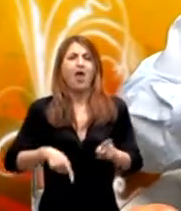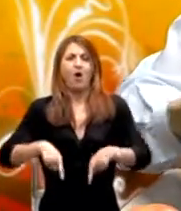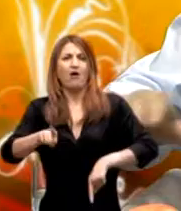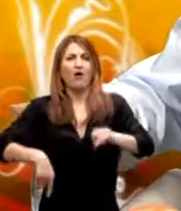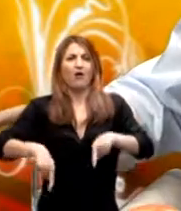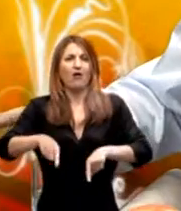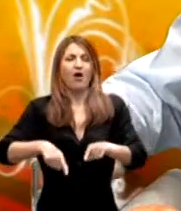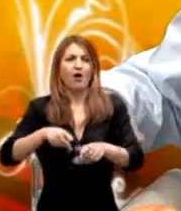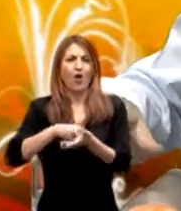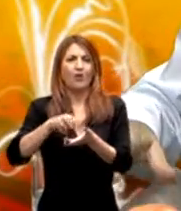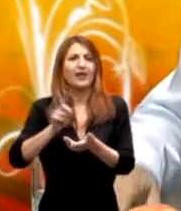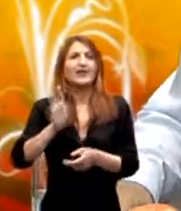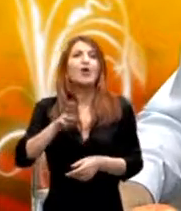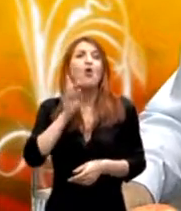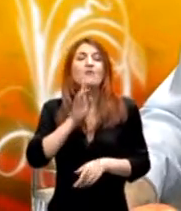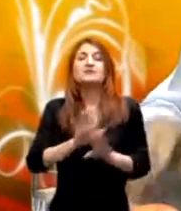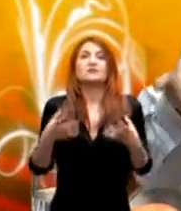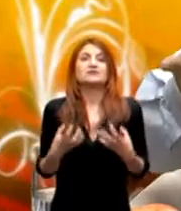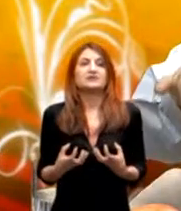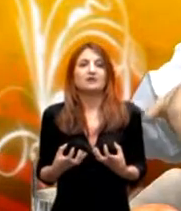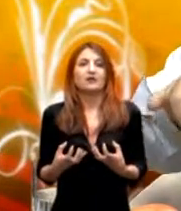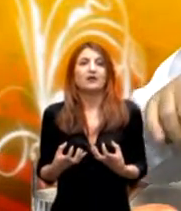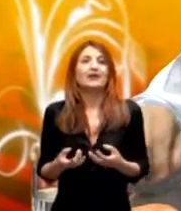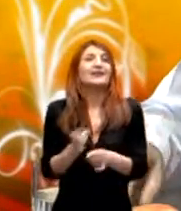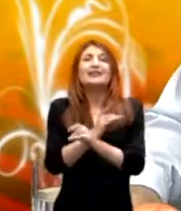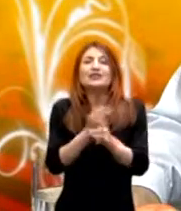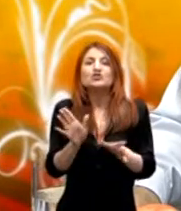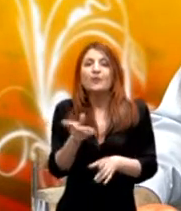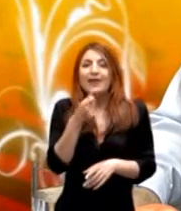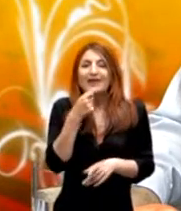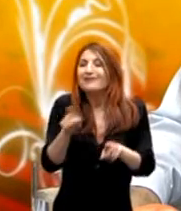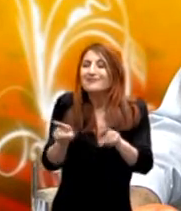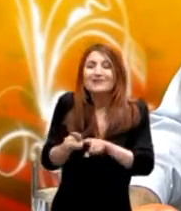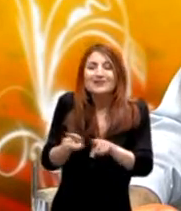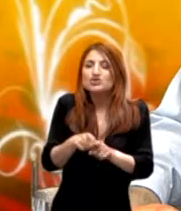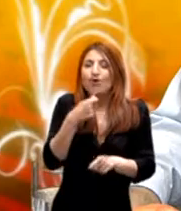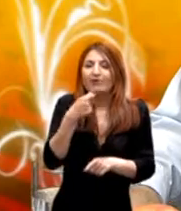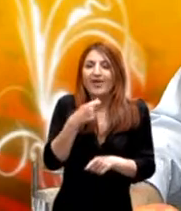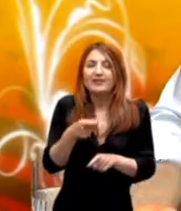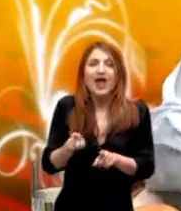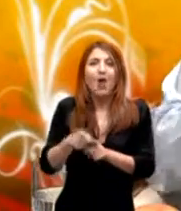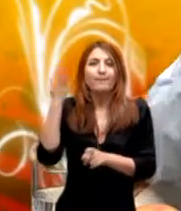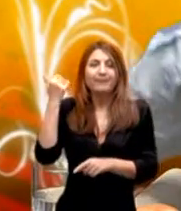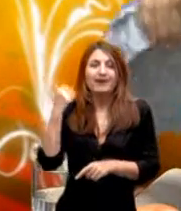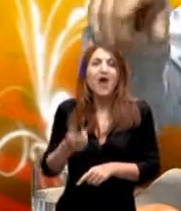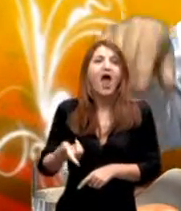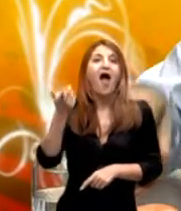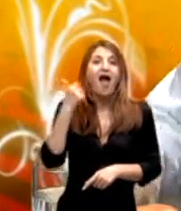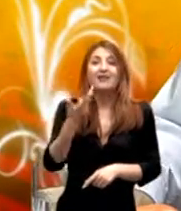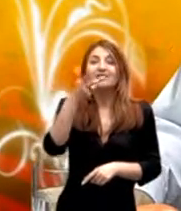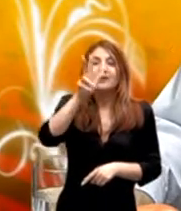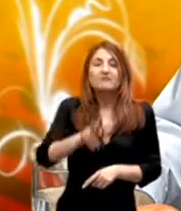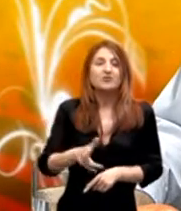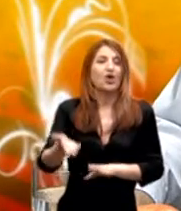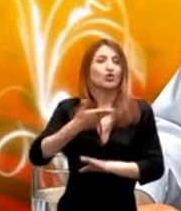hodanje, nego jednostavno ostane sjediti. I niš više ne jede nego što je prije. Za 3 mjeseca je on 20 kila